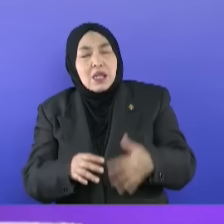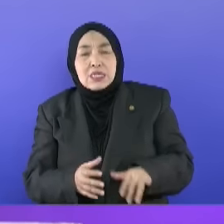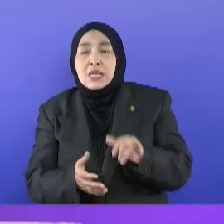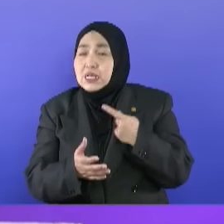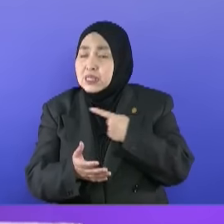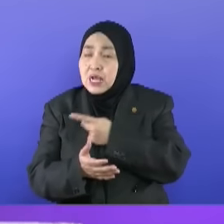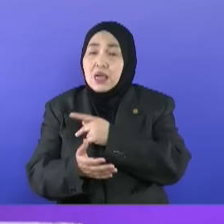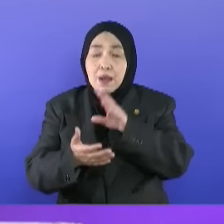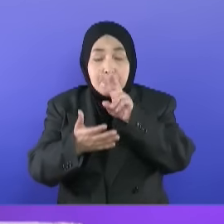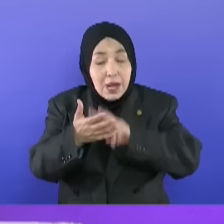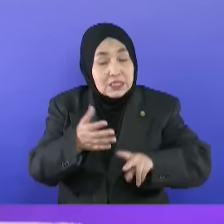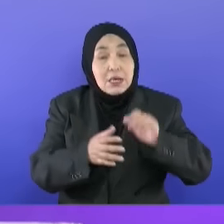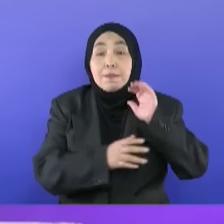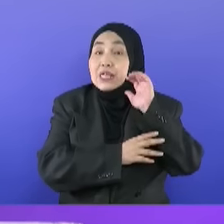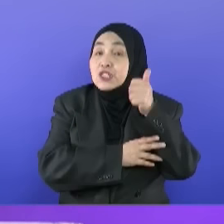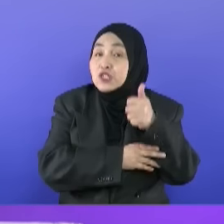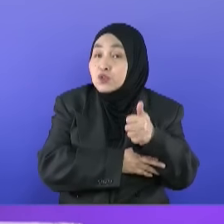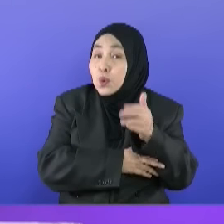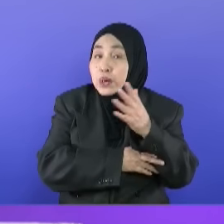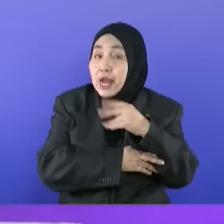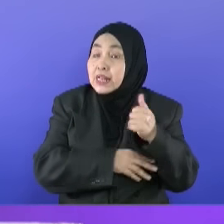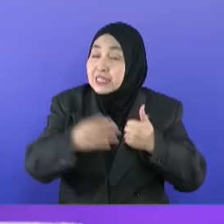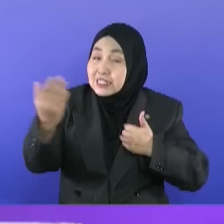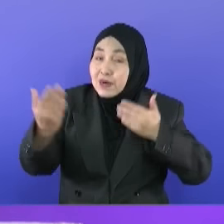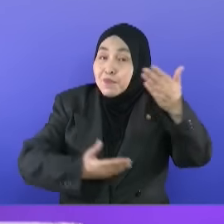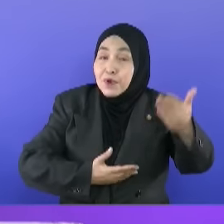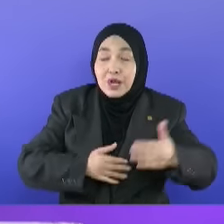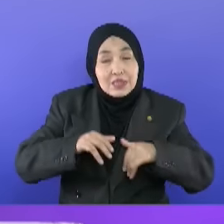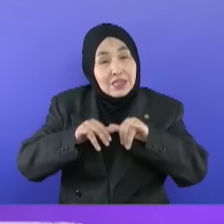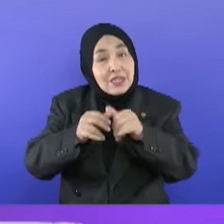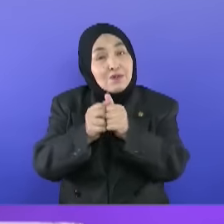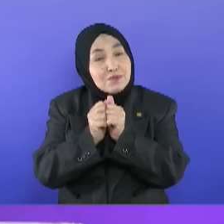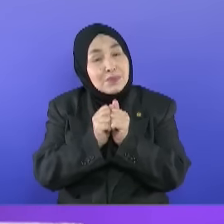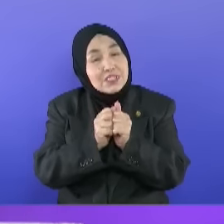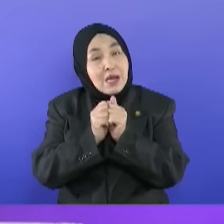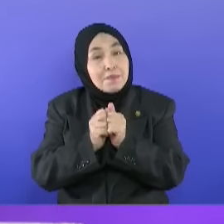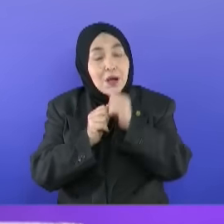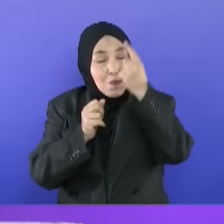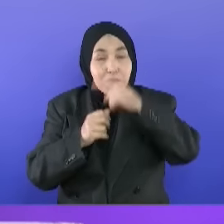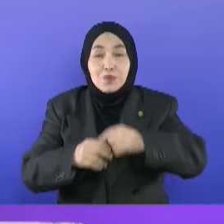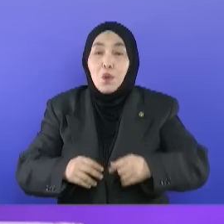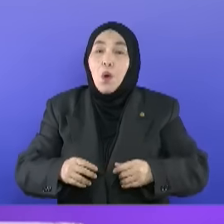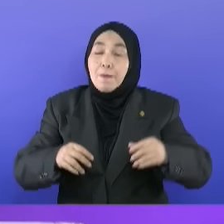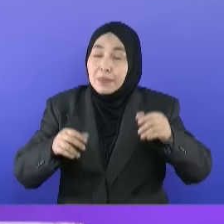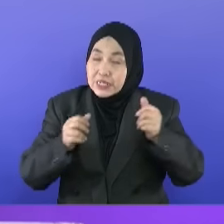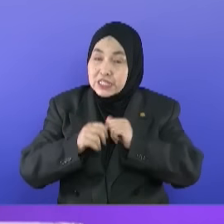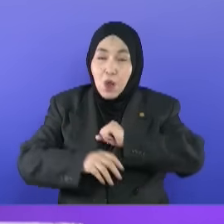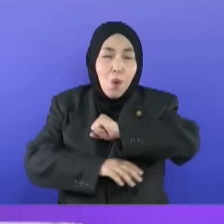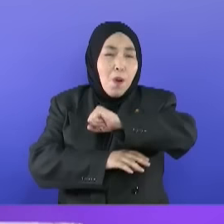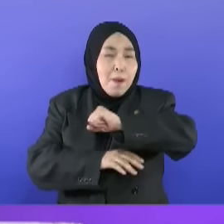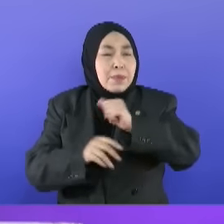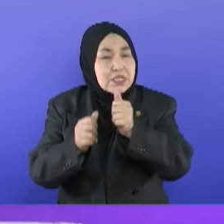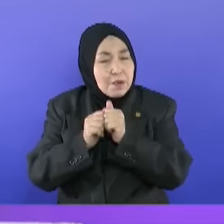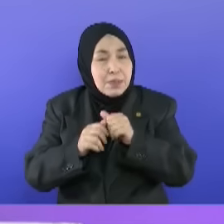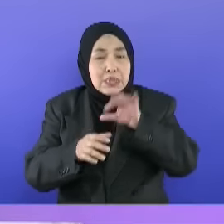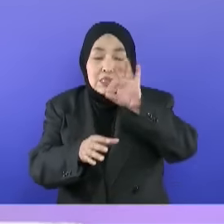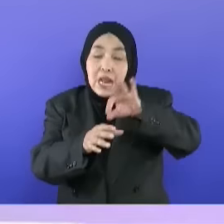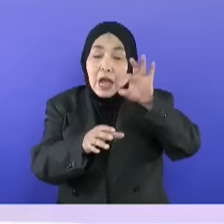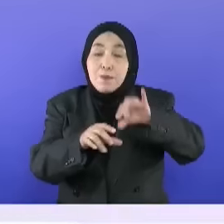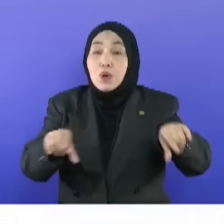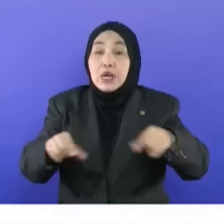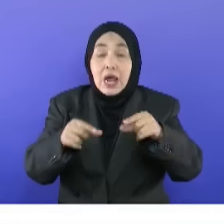Kita akan baca pada hari esok dan dijemput tuan-tuan untuk terus bersama untuk menggembling, untuk berjuang bersama dalam tabung